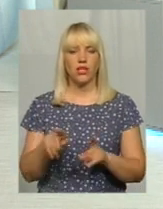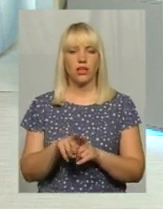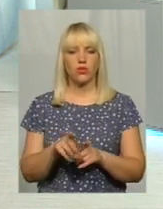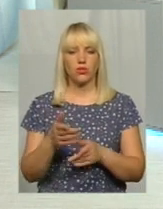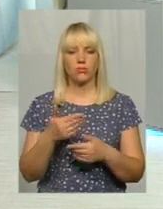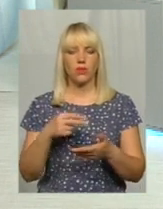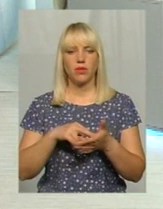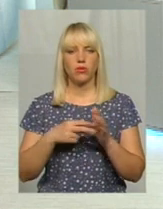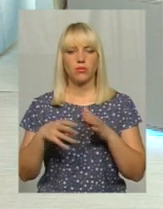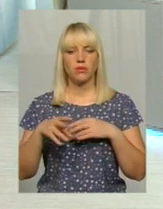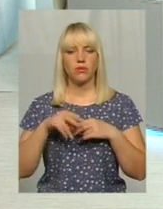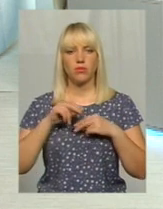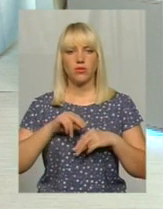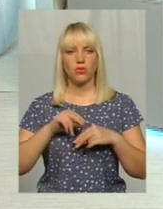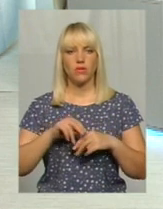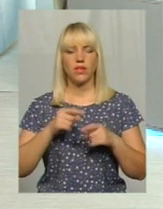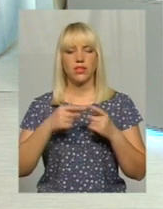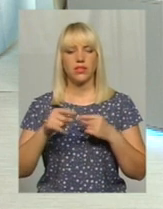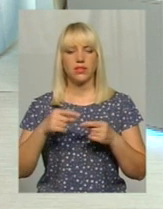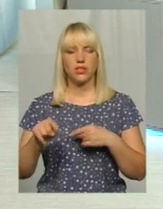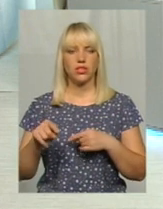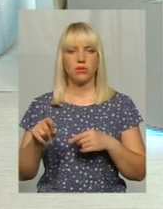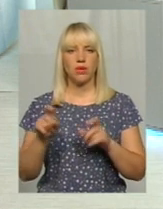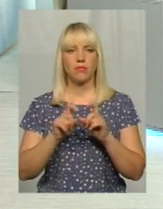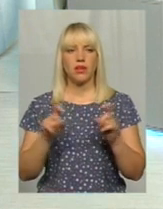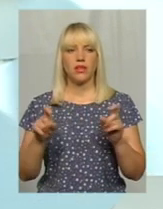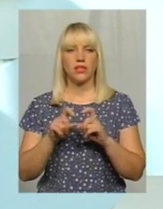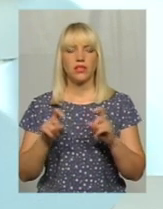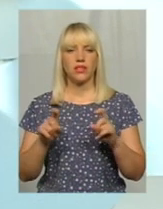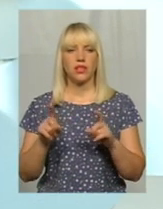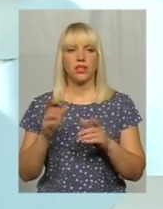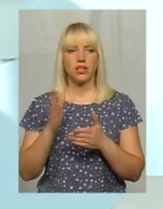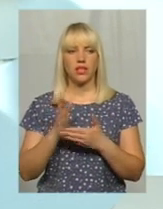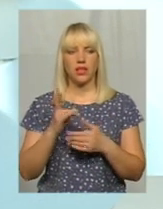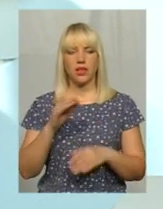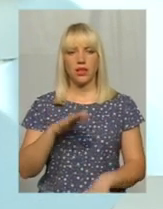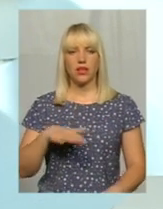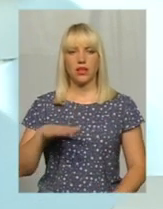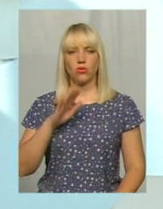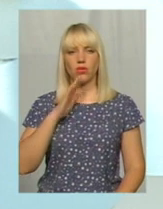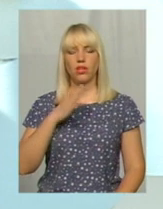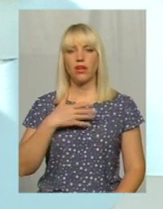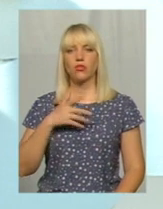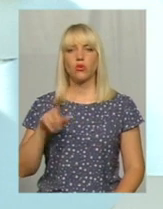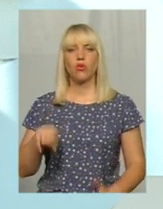плануємо співпрацювати з іншими мережами магазинів, які в нас розміщені на території міста.